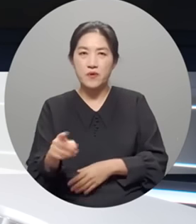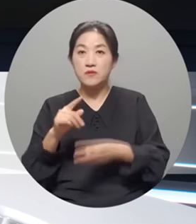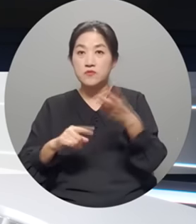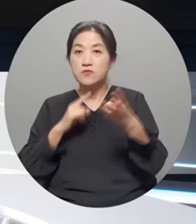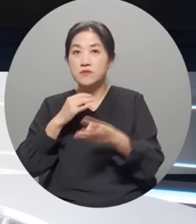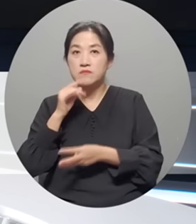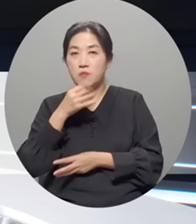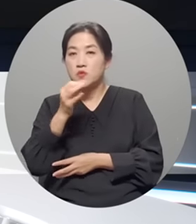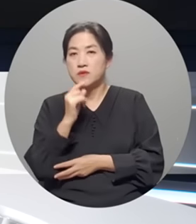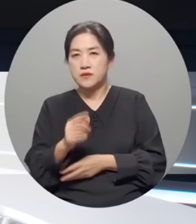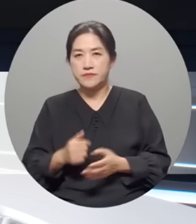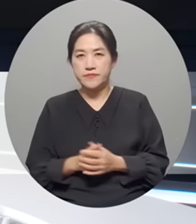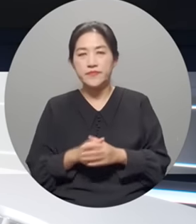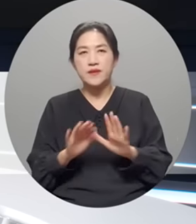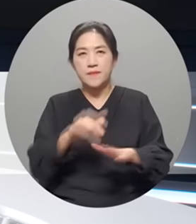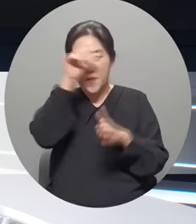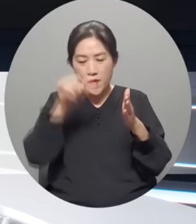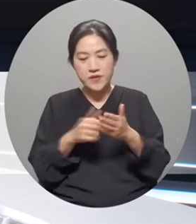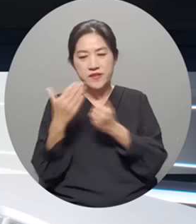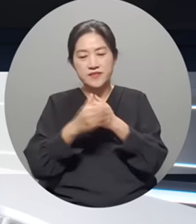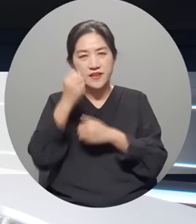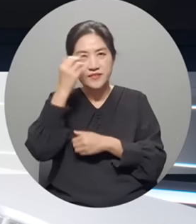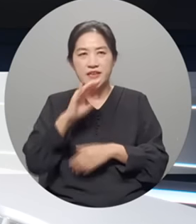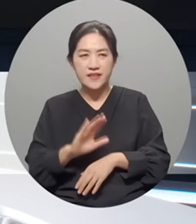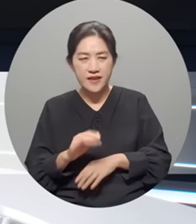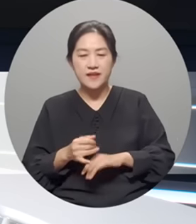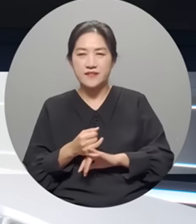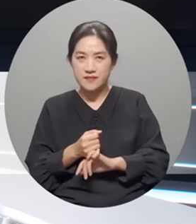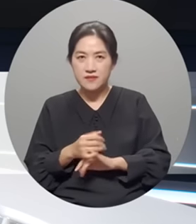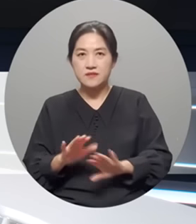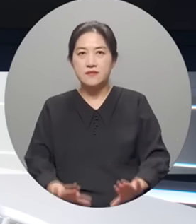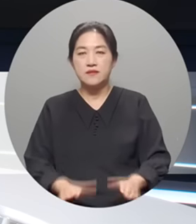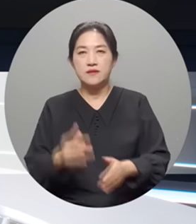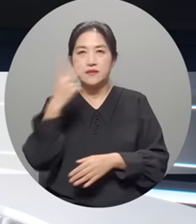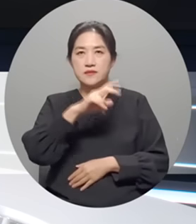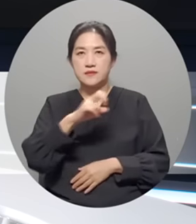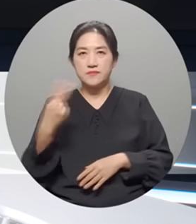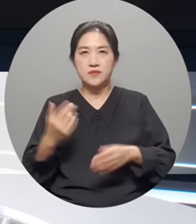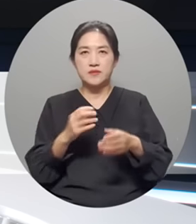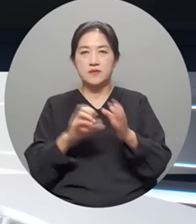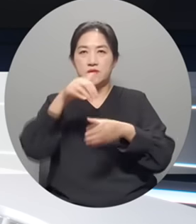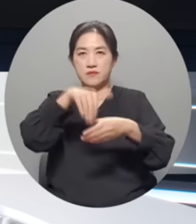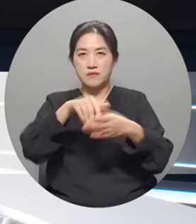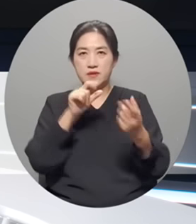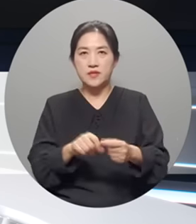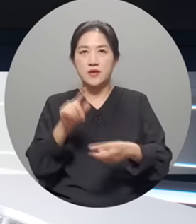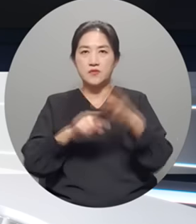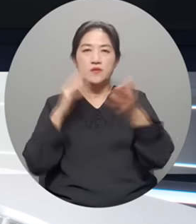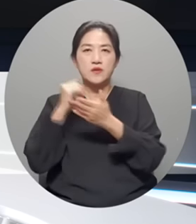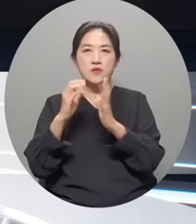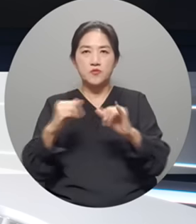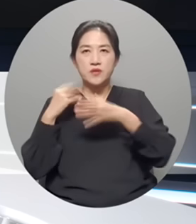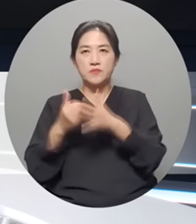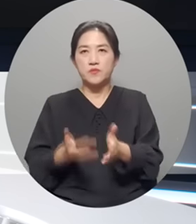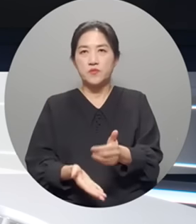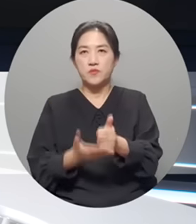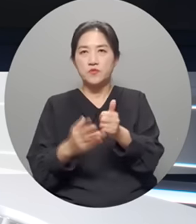진짜 평생을 잊지 않겠습니다. 지난 2022년 재보궐선거를 앞두고 윤 대통령이 국민의힘